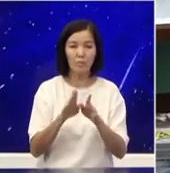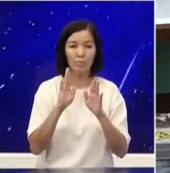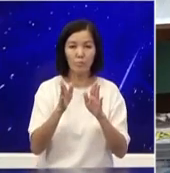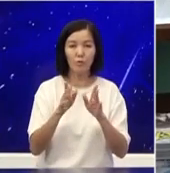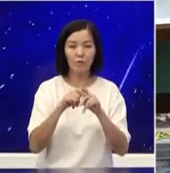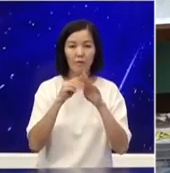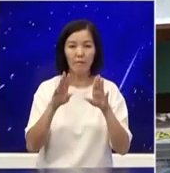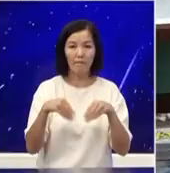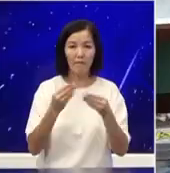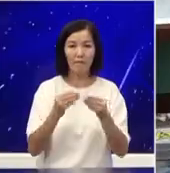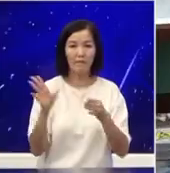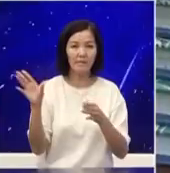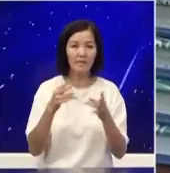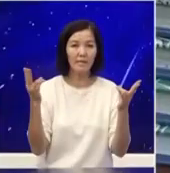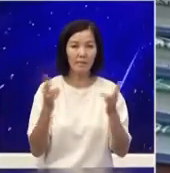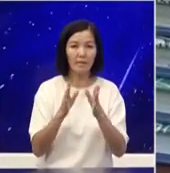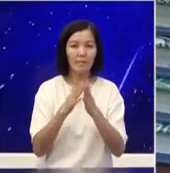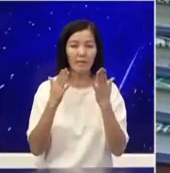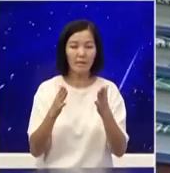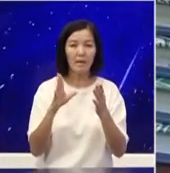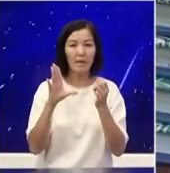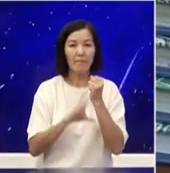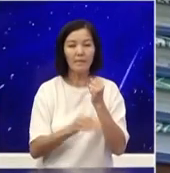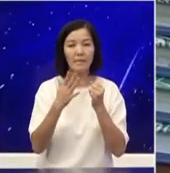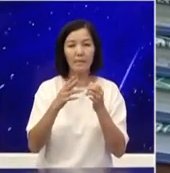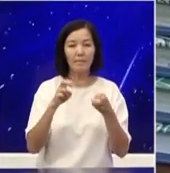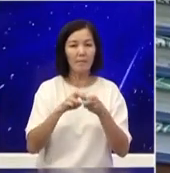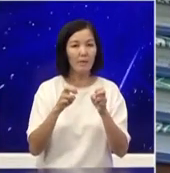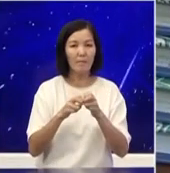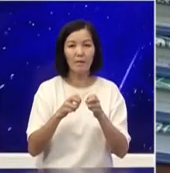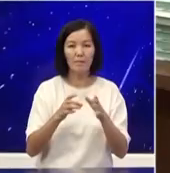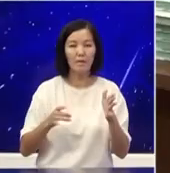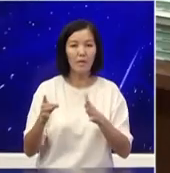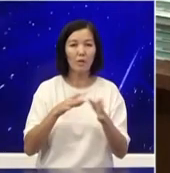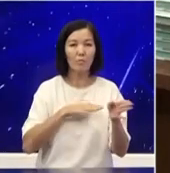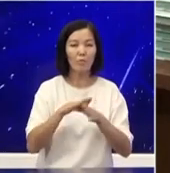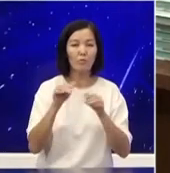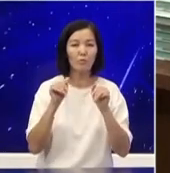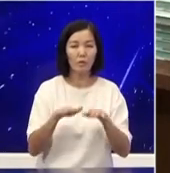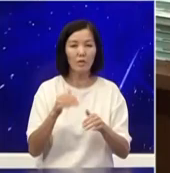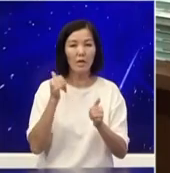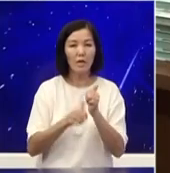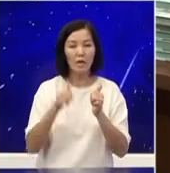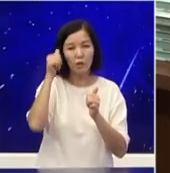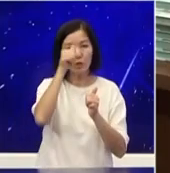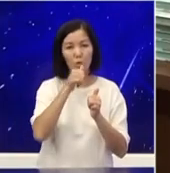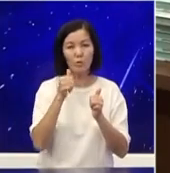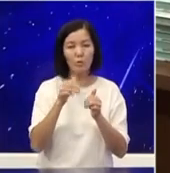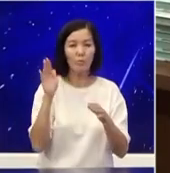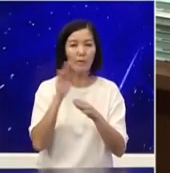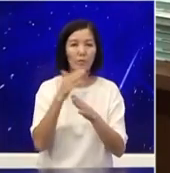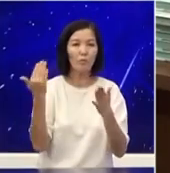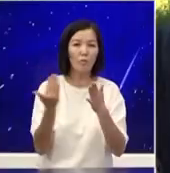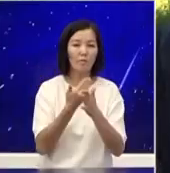все необходимые учебники. За последние 5 лет проблема с учебниками в регионе полностью решена. Ежегодно фонд школ пополняется